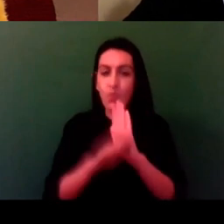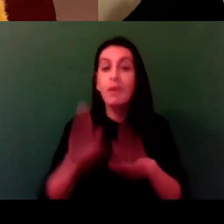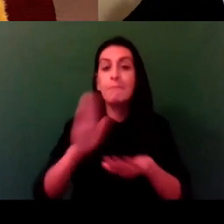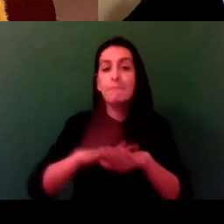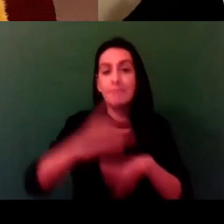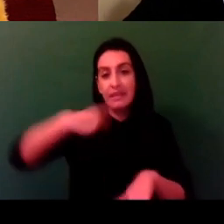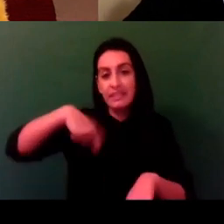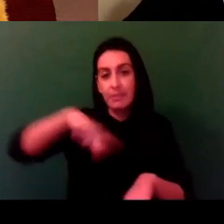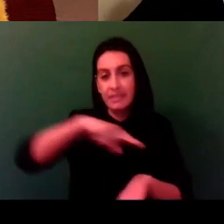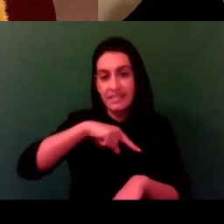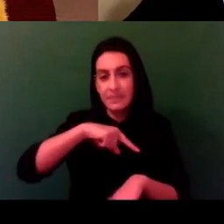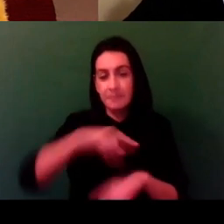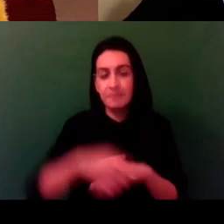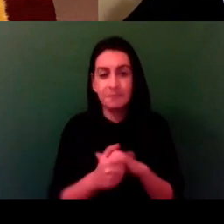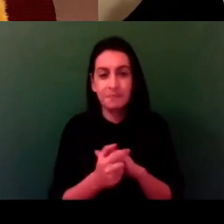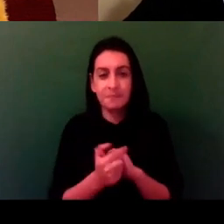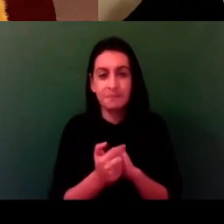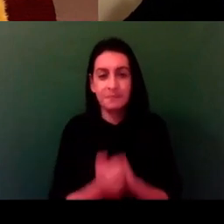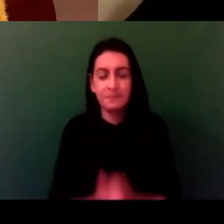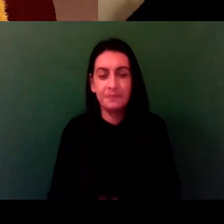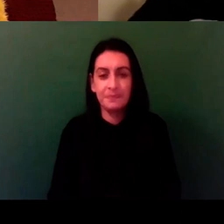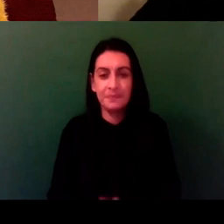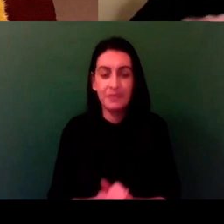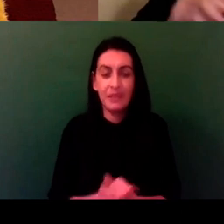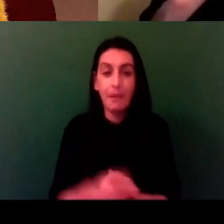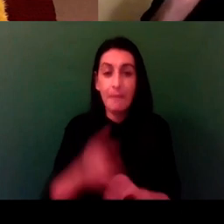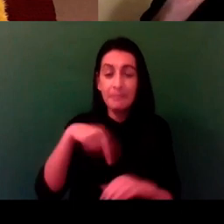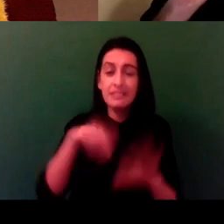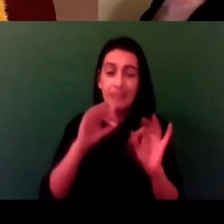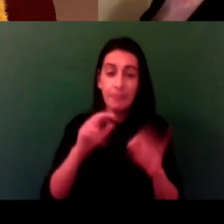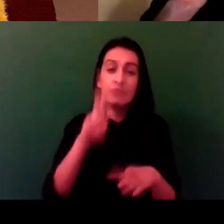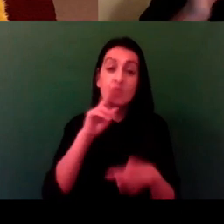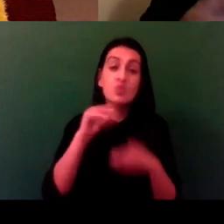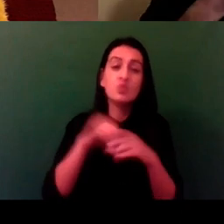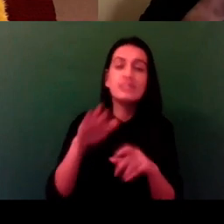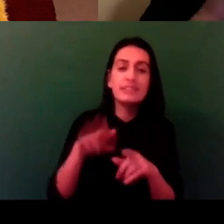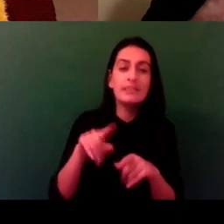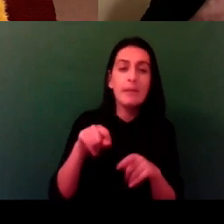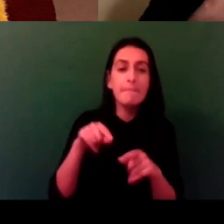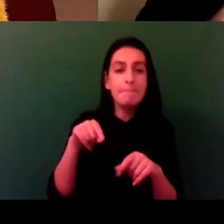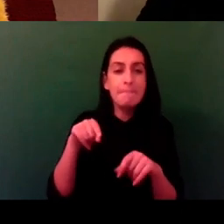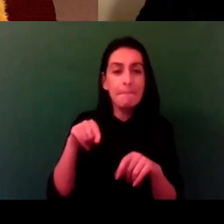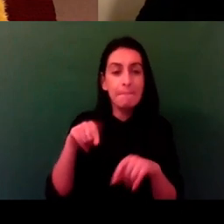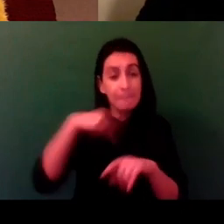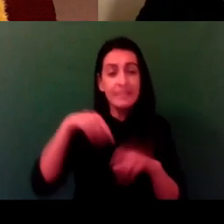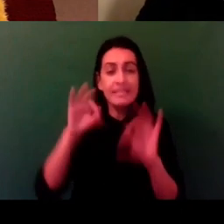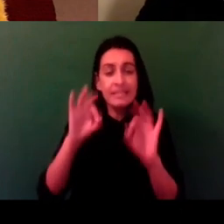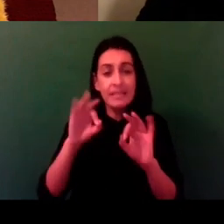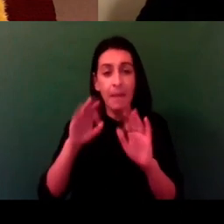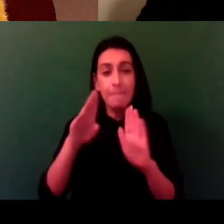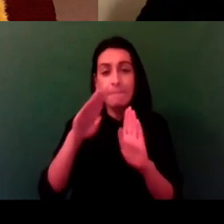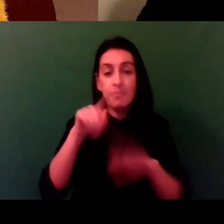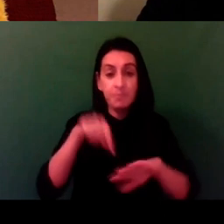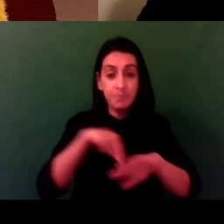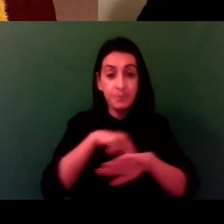Bence sonucu değil süreci biraz daha konuştuğumuz için bunun altını çizmemiz önemli. O kadar nitelikli bir süreç geçiririz. İkinci bir